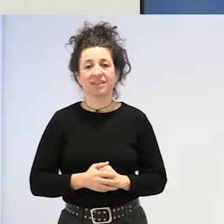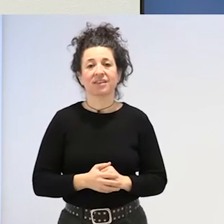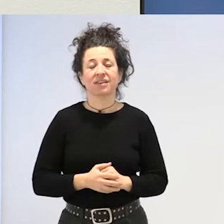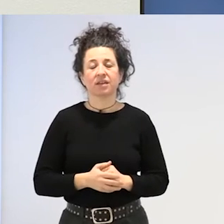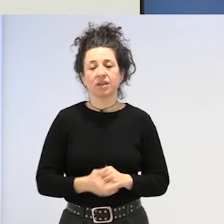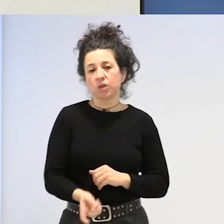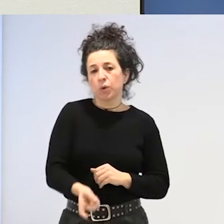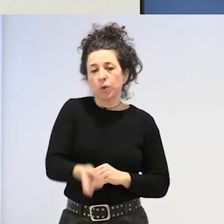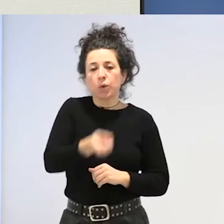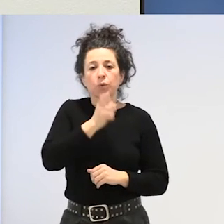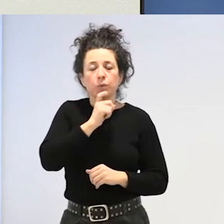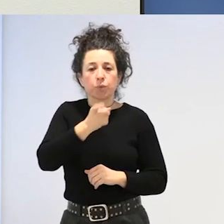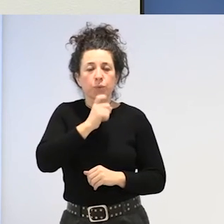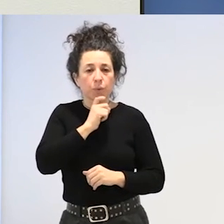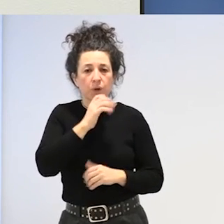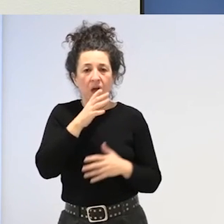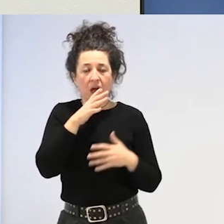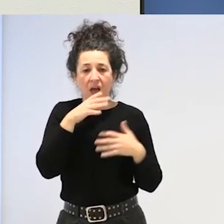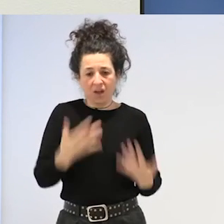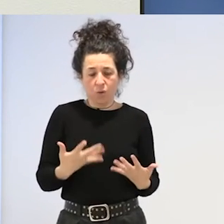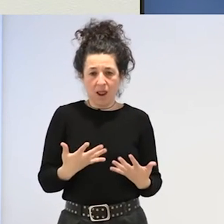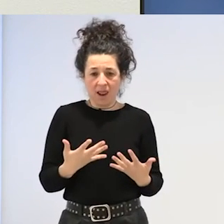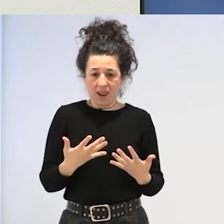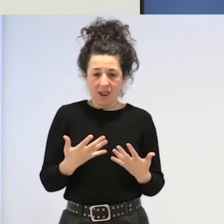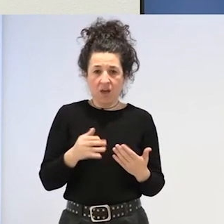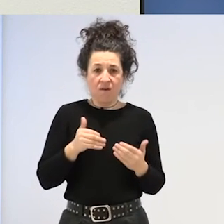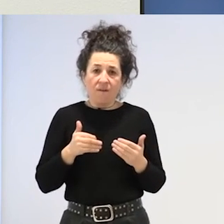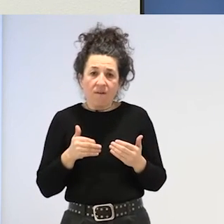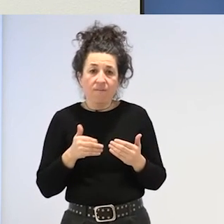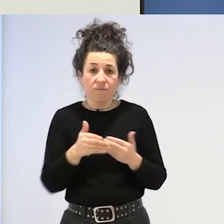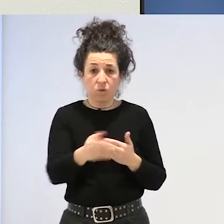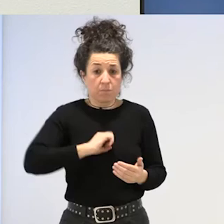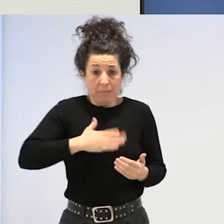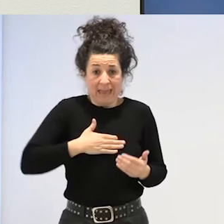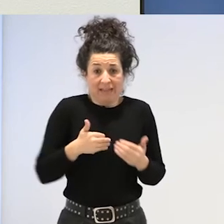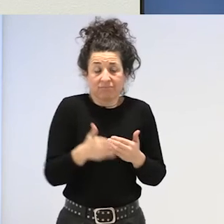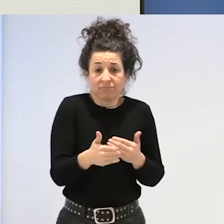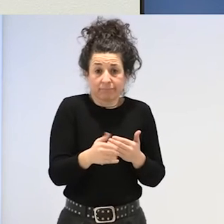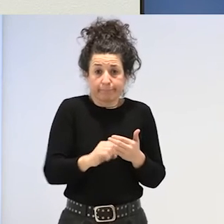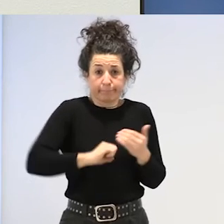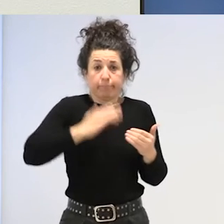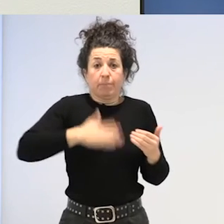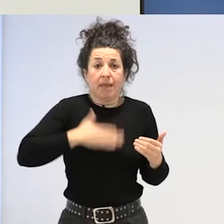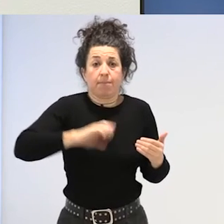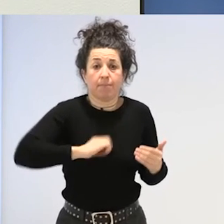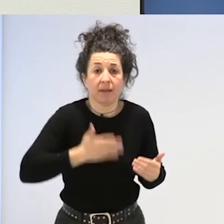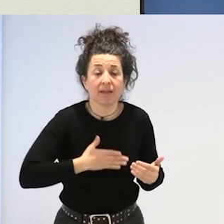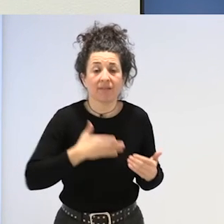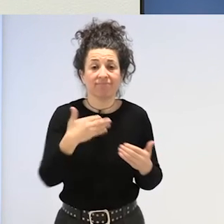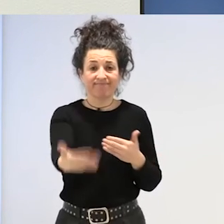Oso zaila da, gaurkoa eta biharkoa, oza, bihar eta etxikoa,